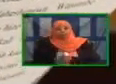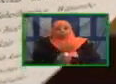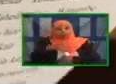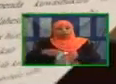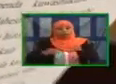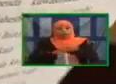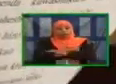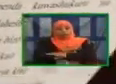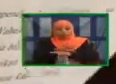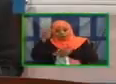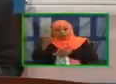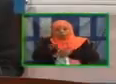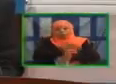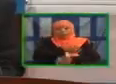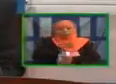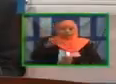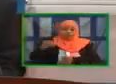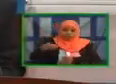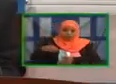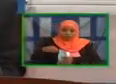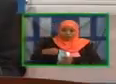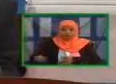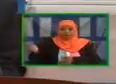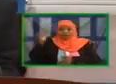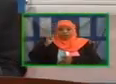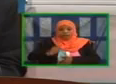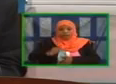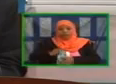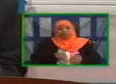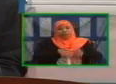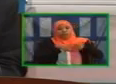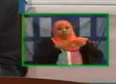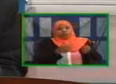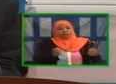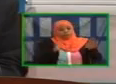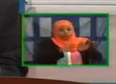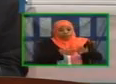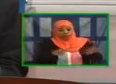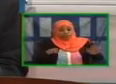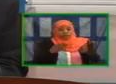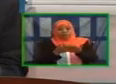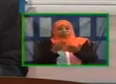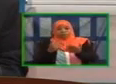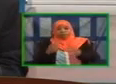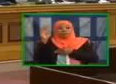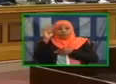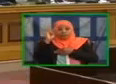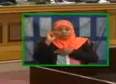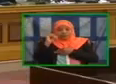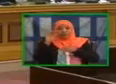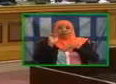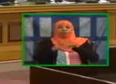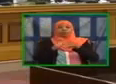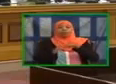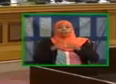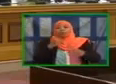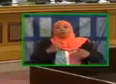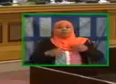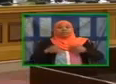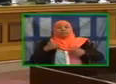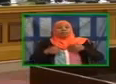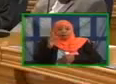rais. Balozi ametoa tamko hilo wakati akiahirisha mkutano wa tano wa baraza la tisa la wawakilishi